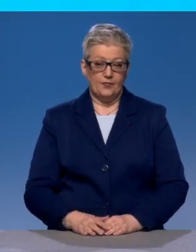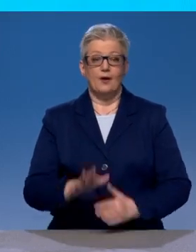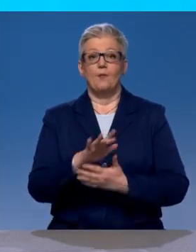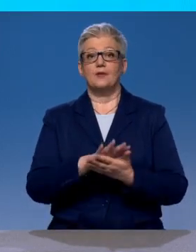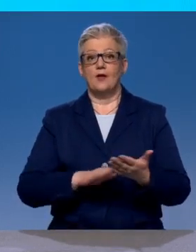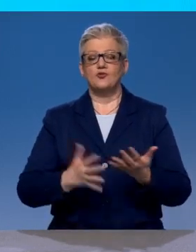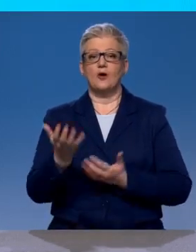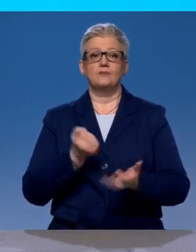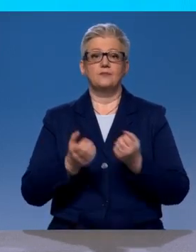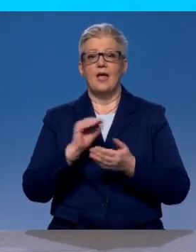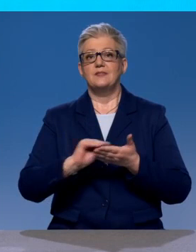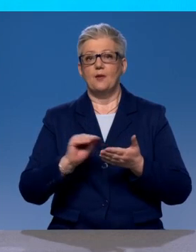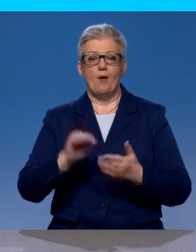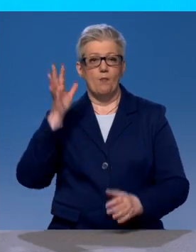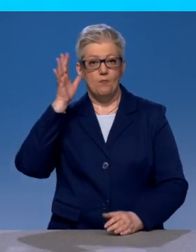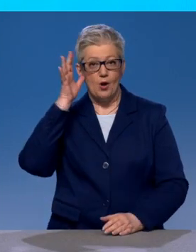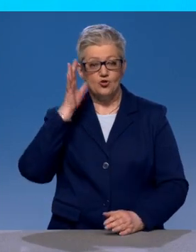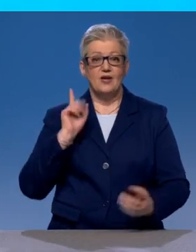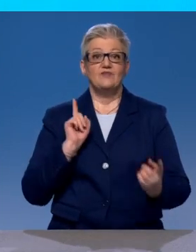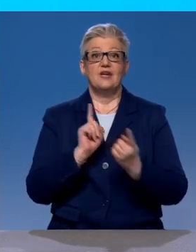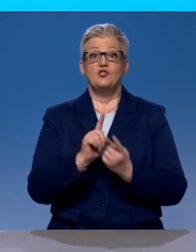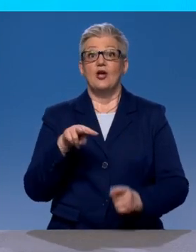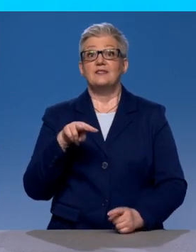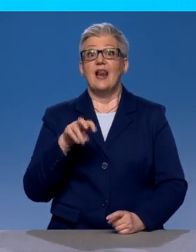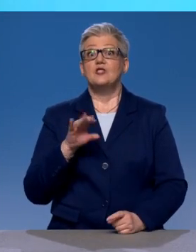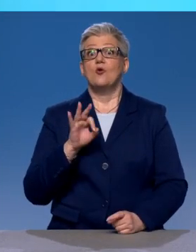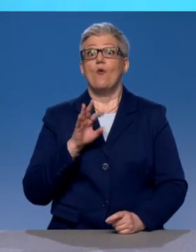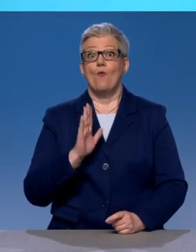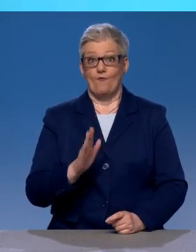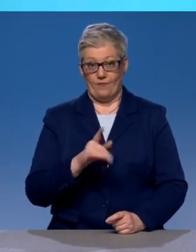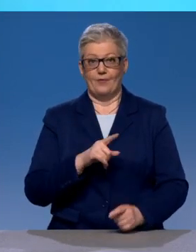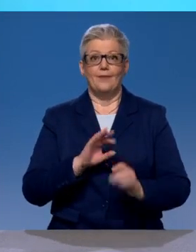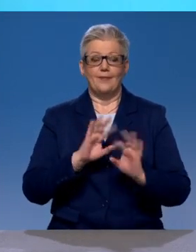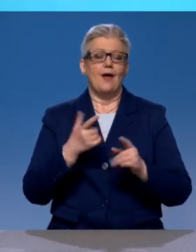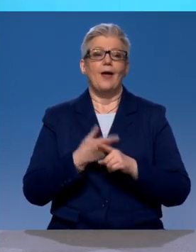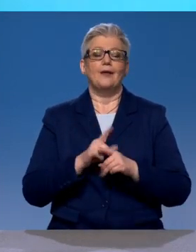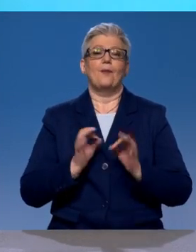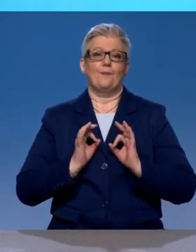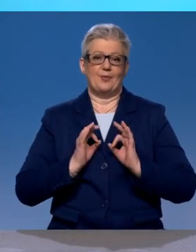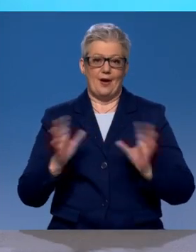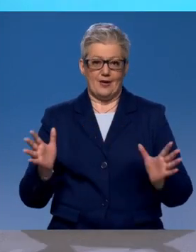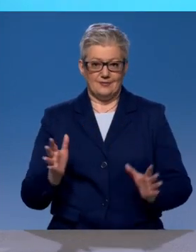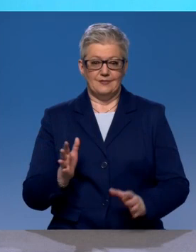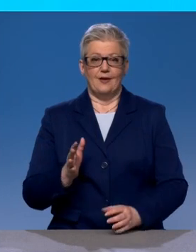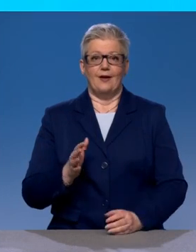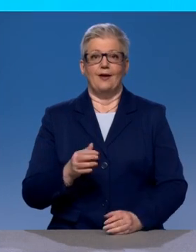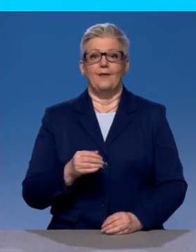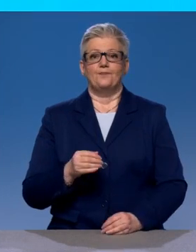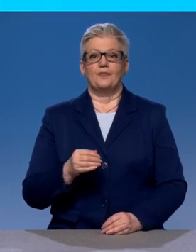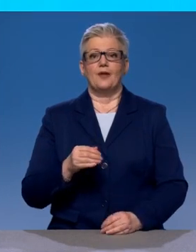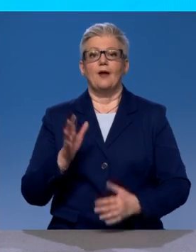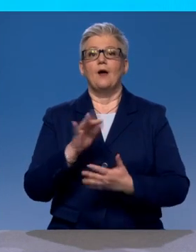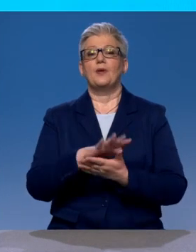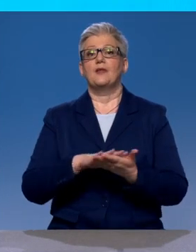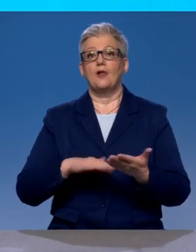поступать смски. Башкирия, встреча с Лесковым, праздник. Ну, мы сегодня, по-моему, Сергею Леонидовичу дали выходной. В день праздника Сергей Леонидович отдыхает. Продолжаю